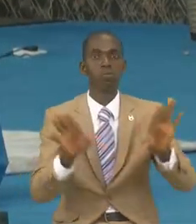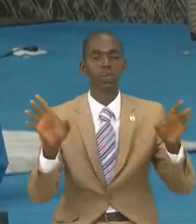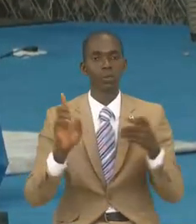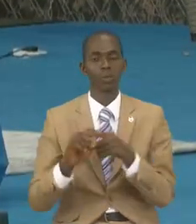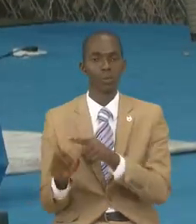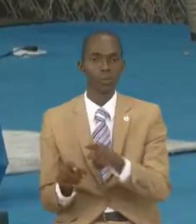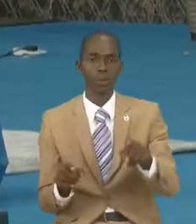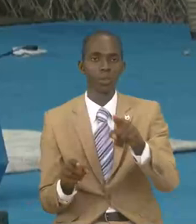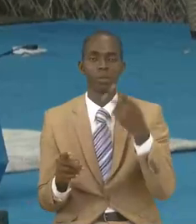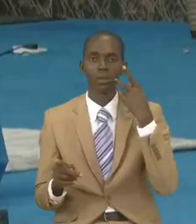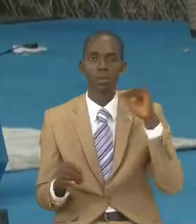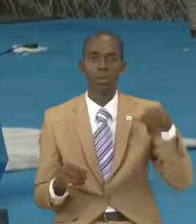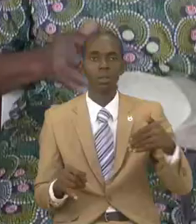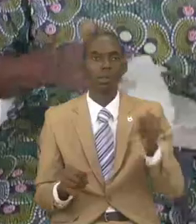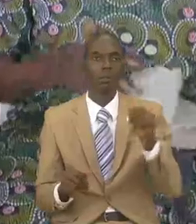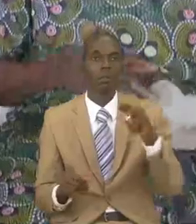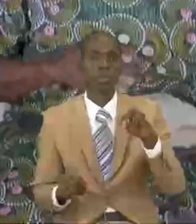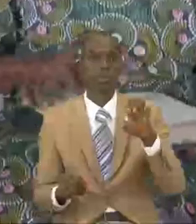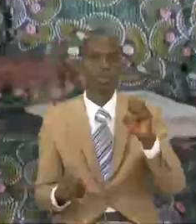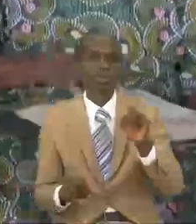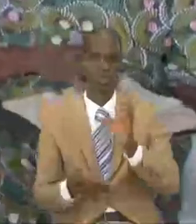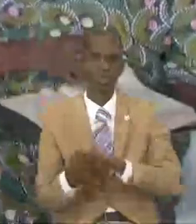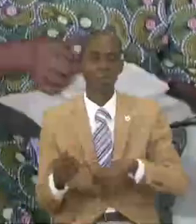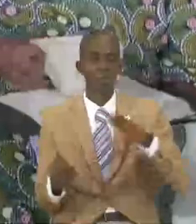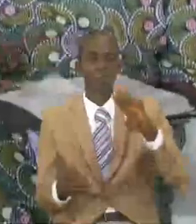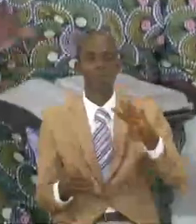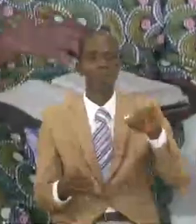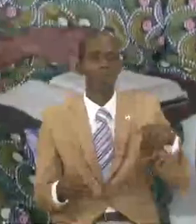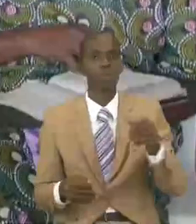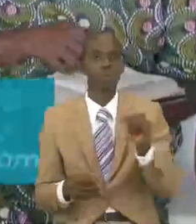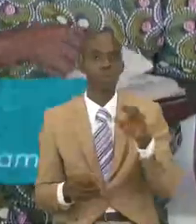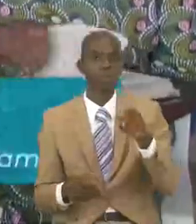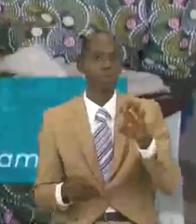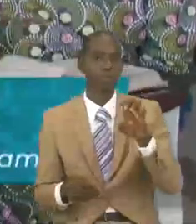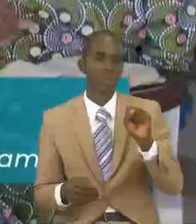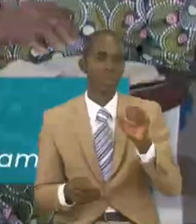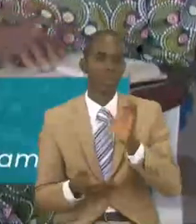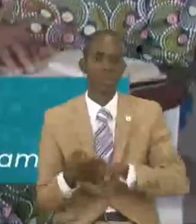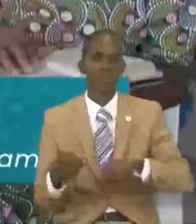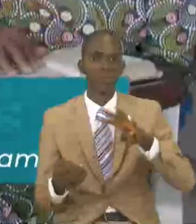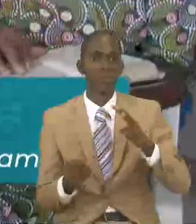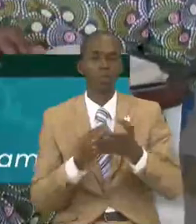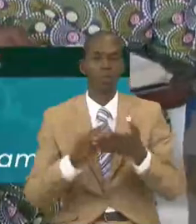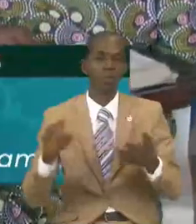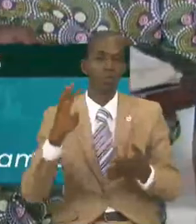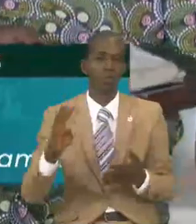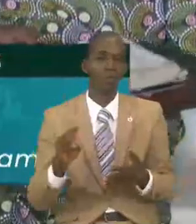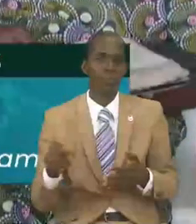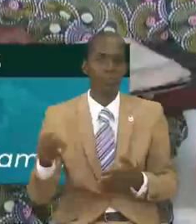Jacques 4, verset 4. Jacques, chapitre 4, verset 4.